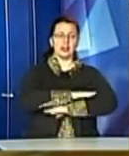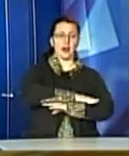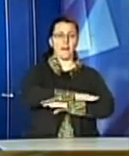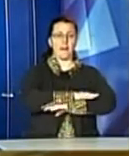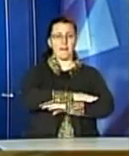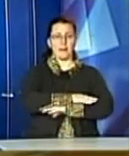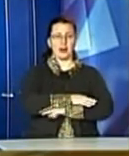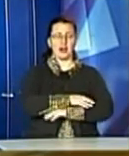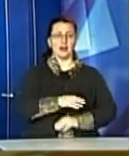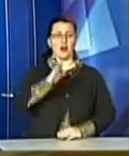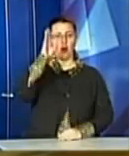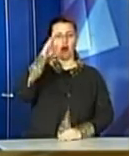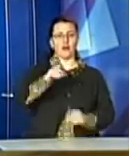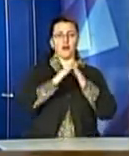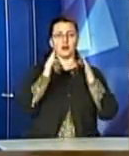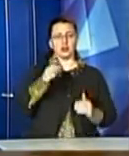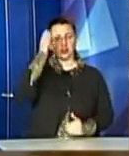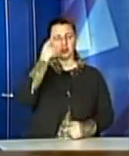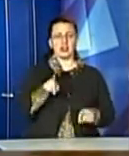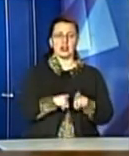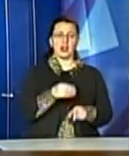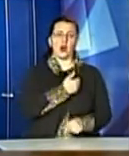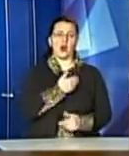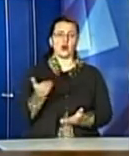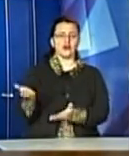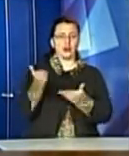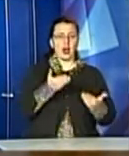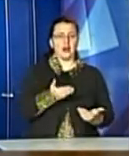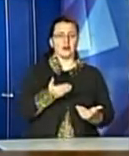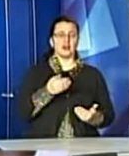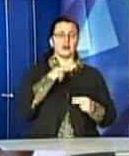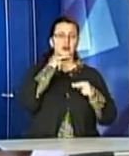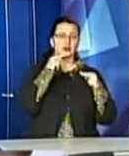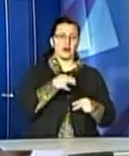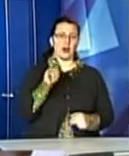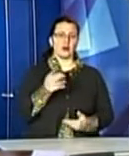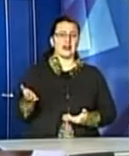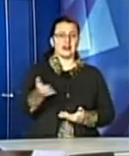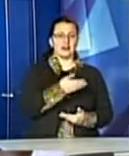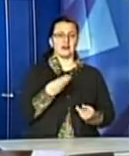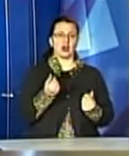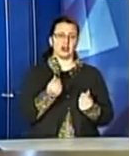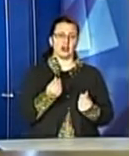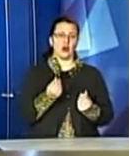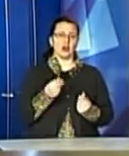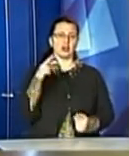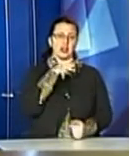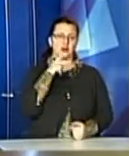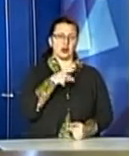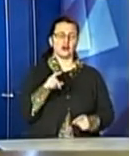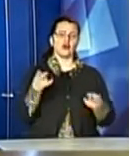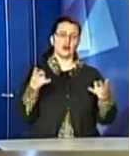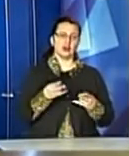чином організатори хочуть привернути увагу до неповносправних дітей та зібрати необхідні кошти на препарати, які необхідні для дітей